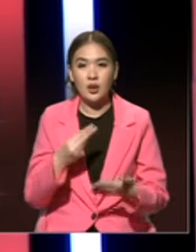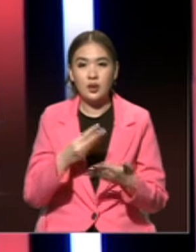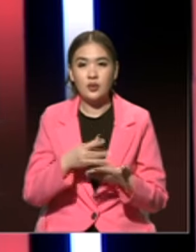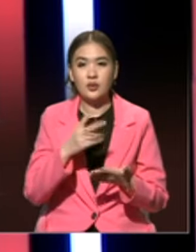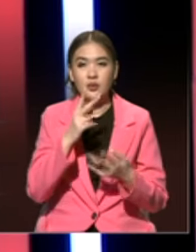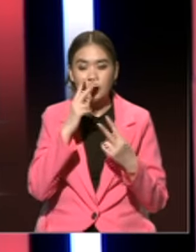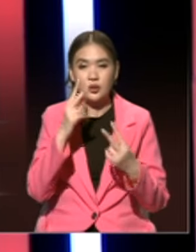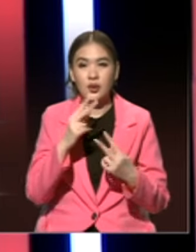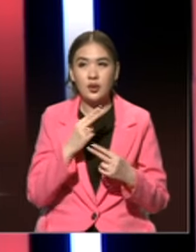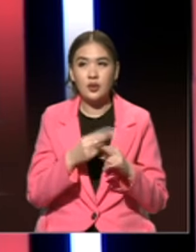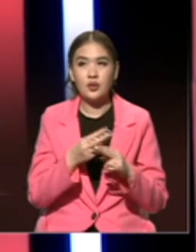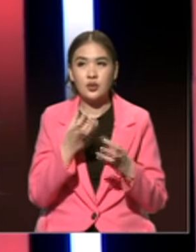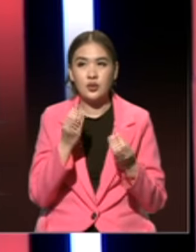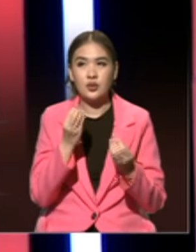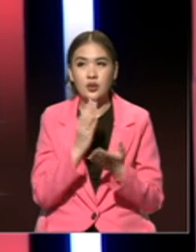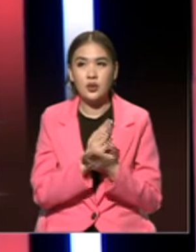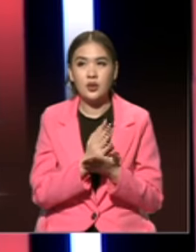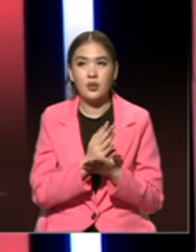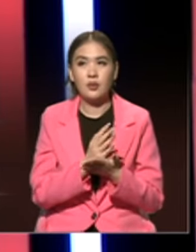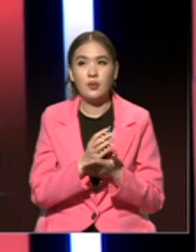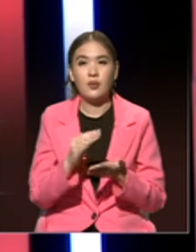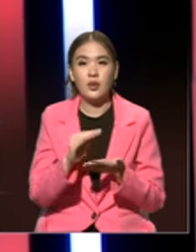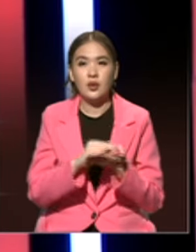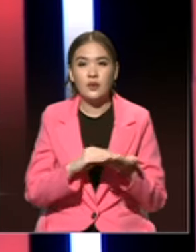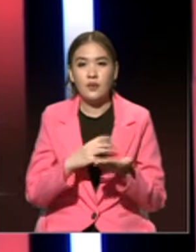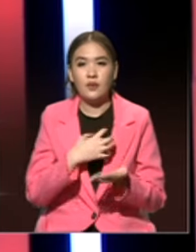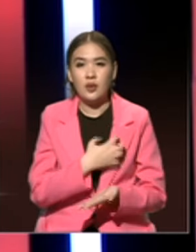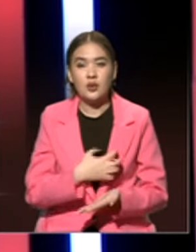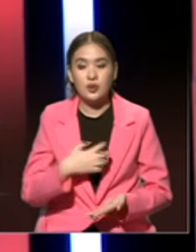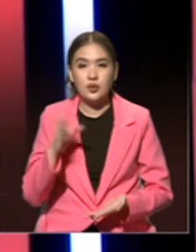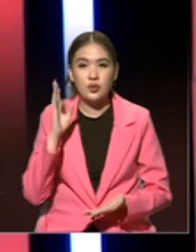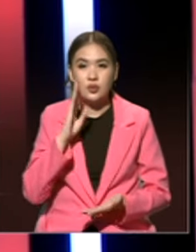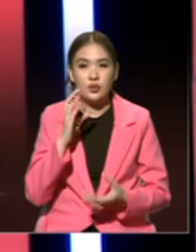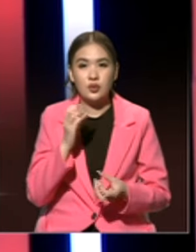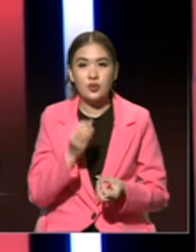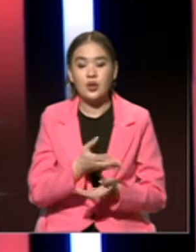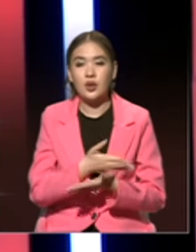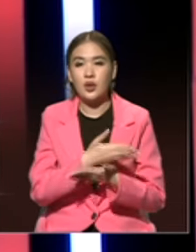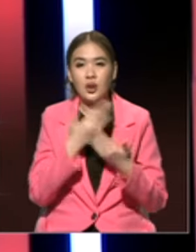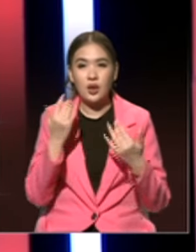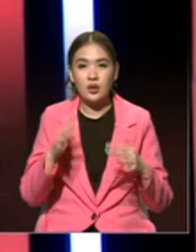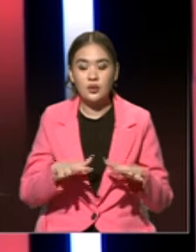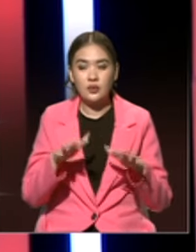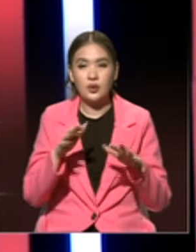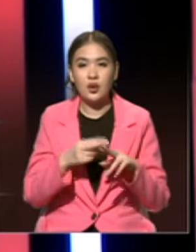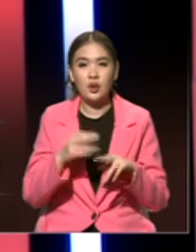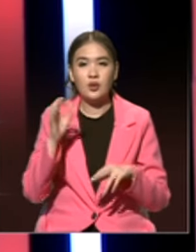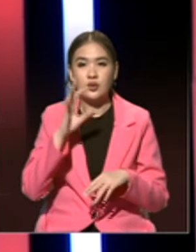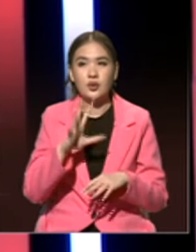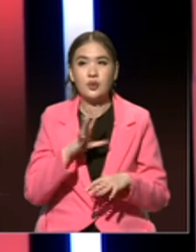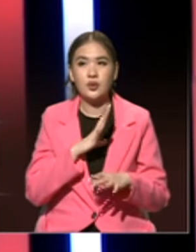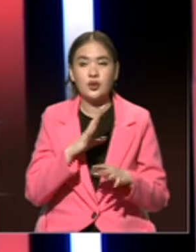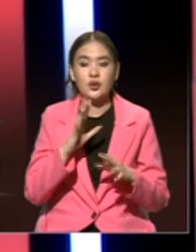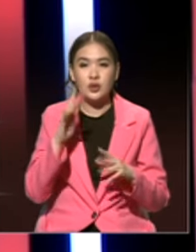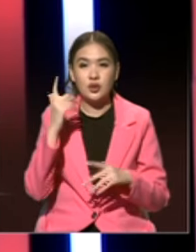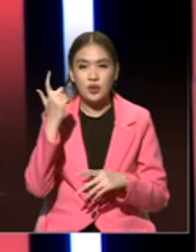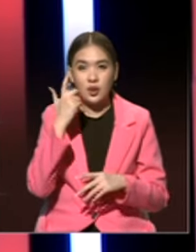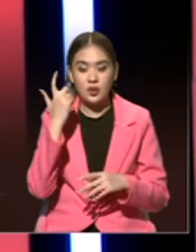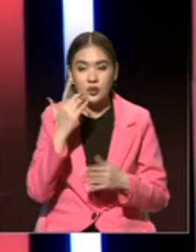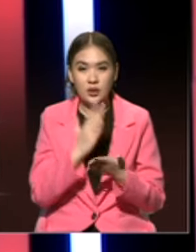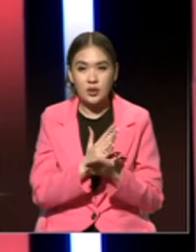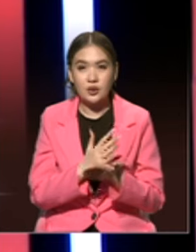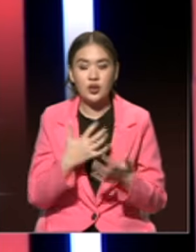көрермен, әлі жаңа тағы да бір мәселені қайталап өткіміз келеді. Су әлі келмеген азаматтар, ауылдағы шаруаларымыз бар, басқамыз бар.